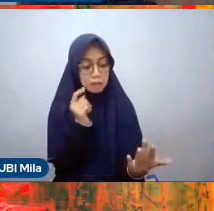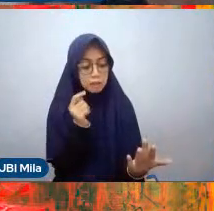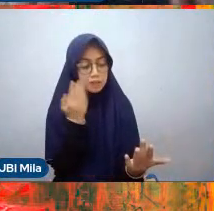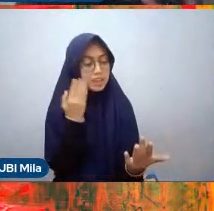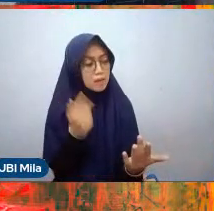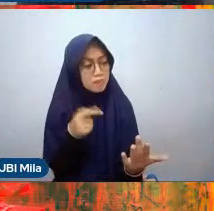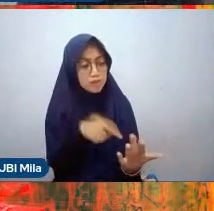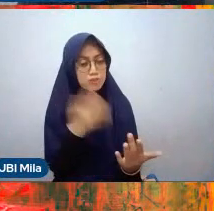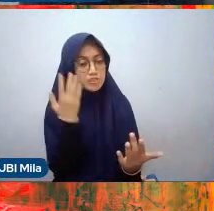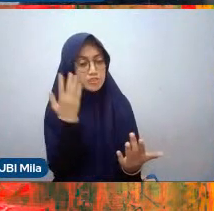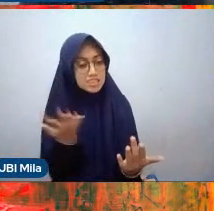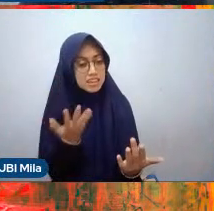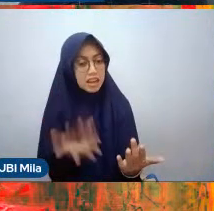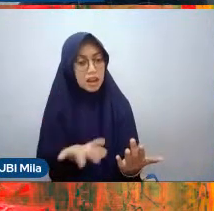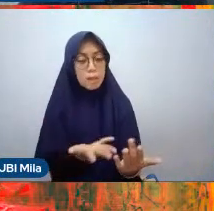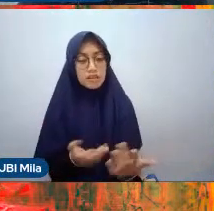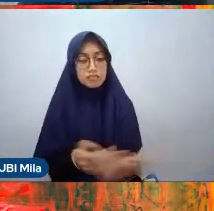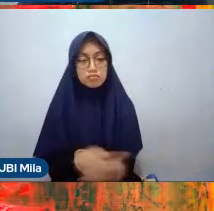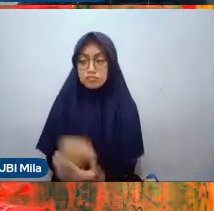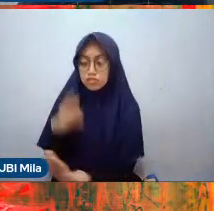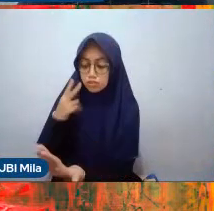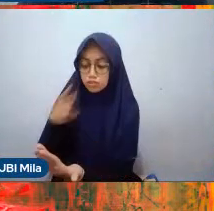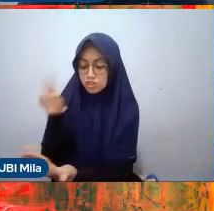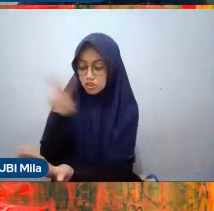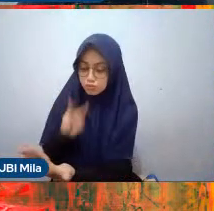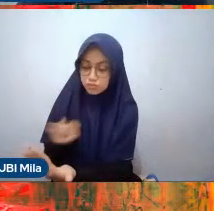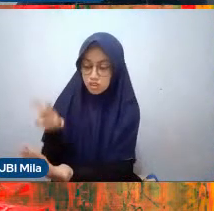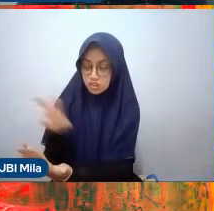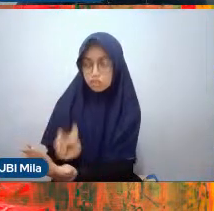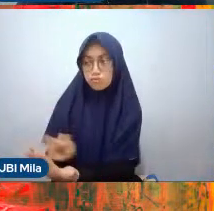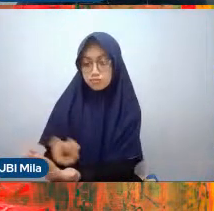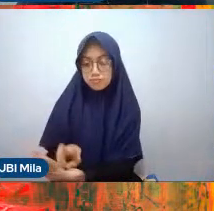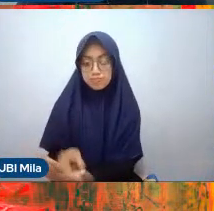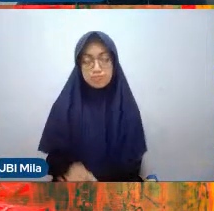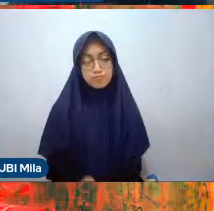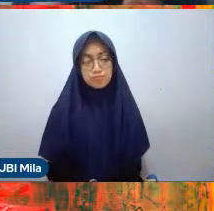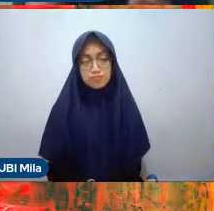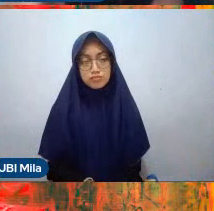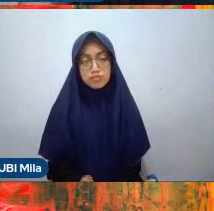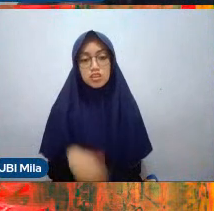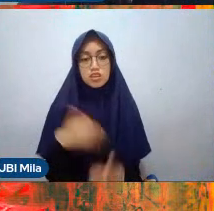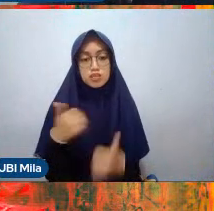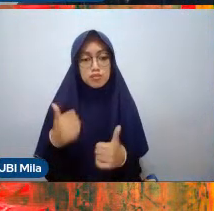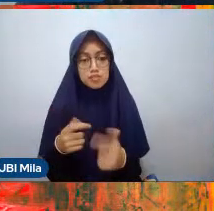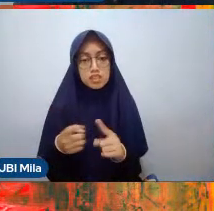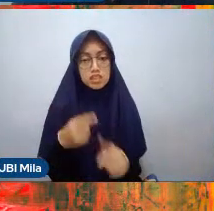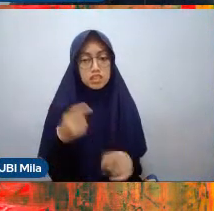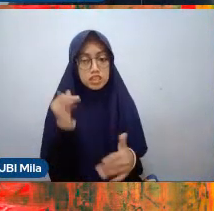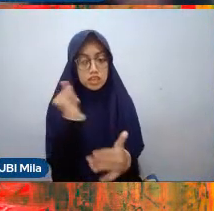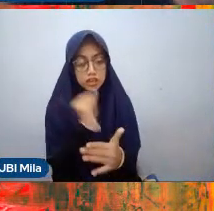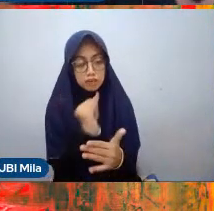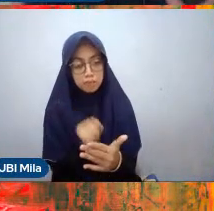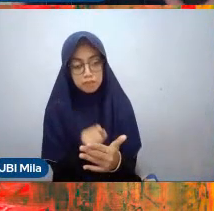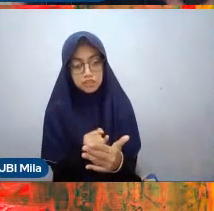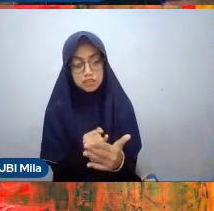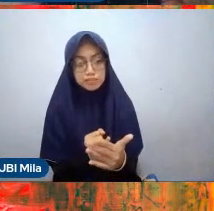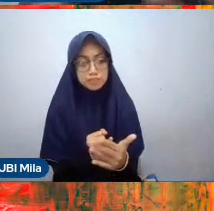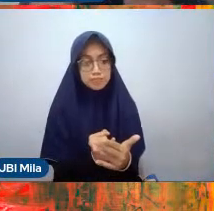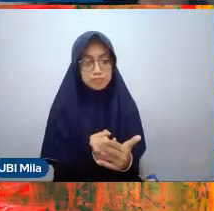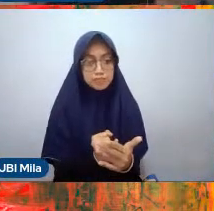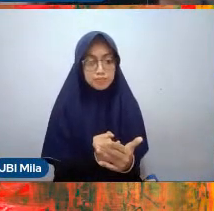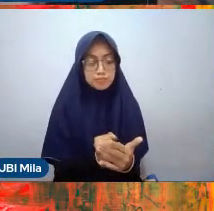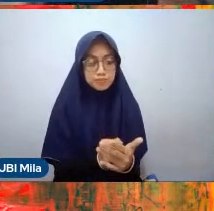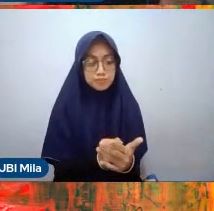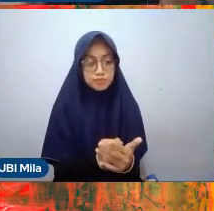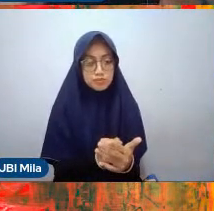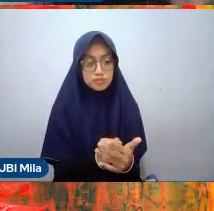belajar mengeksplorasi emosinya gitu. Jadi bisa dari gambar juga, misalnya ada gambar apa gitu, kita ajak